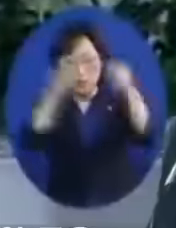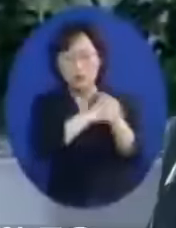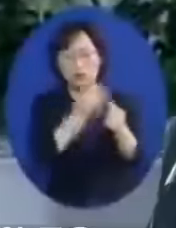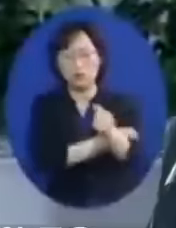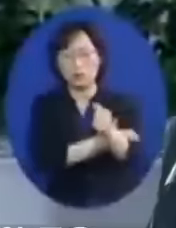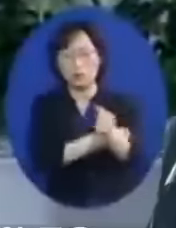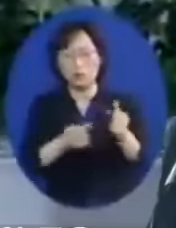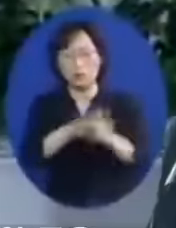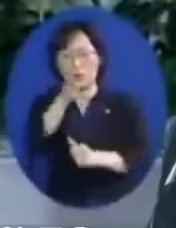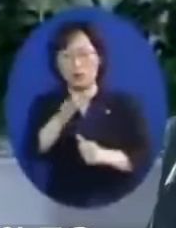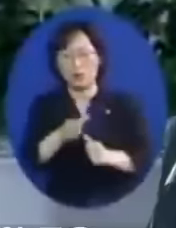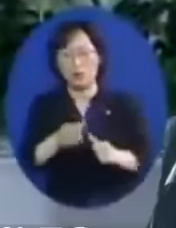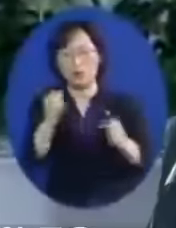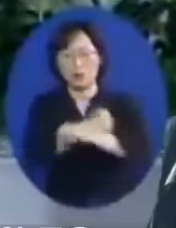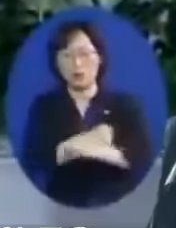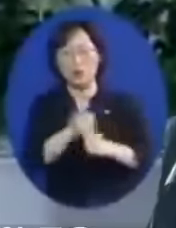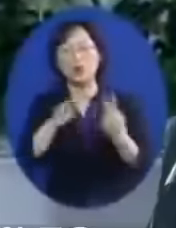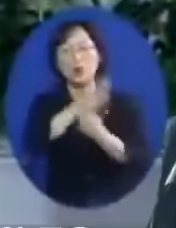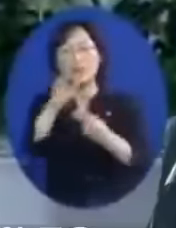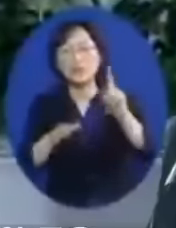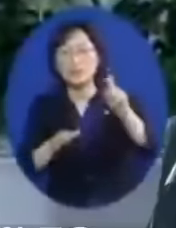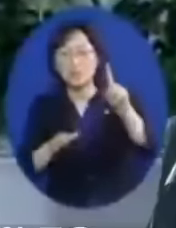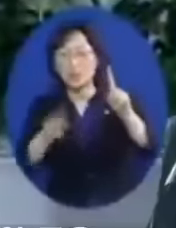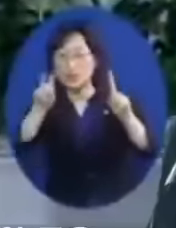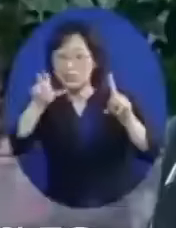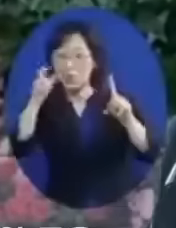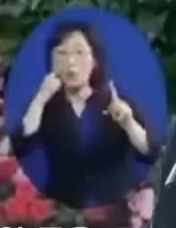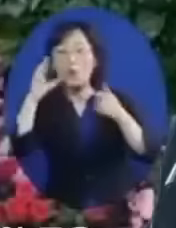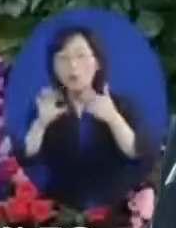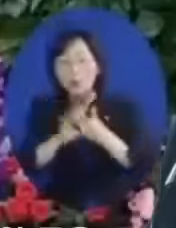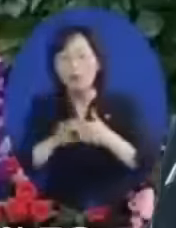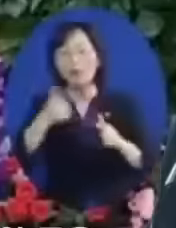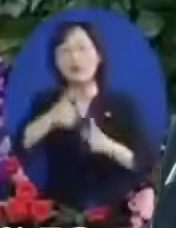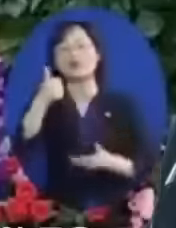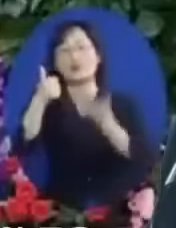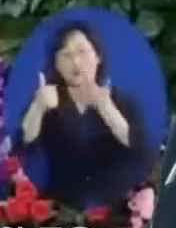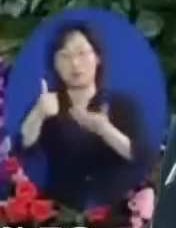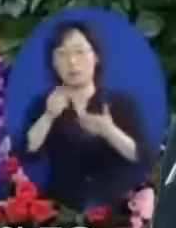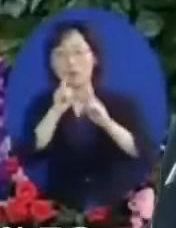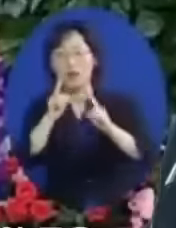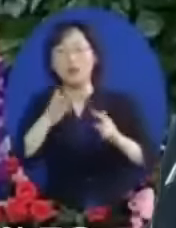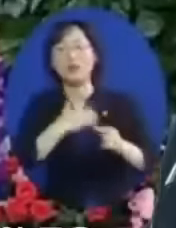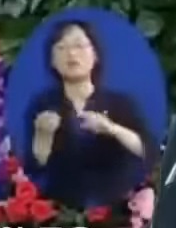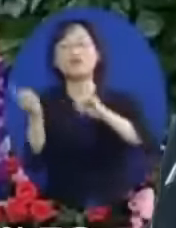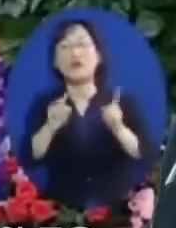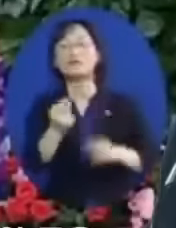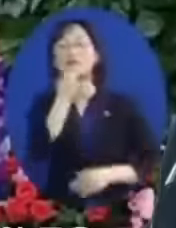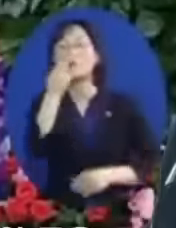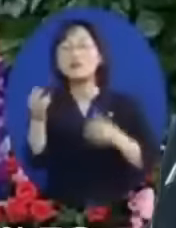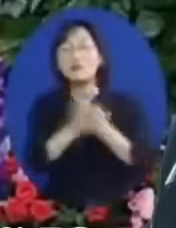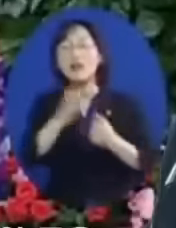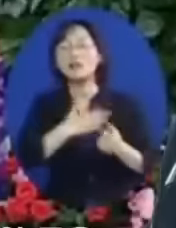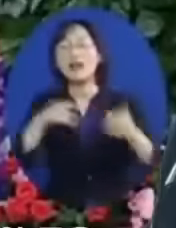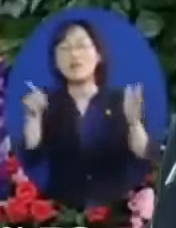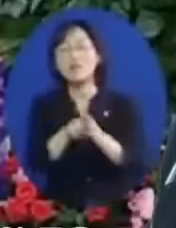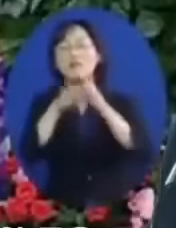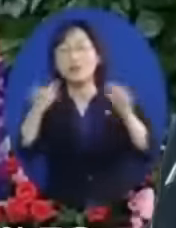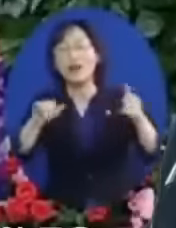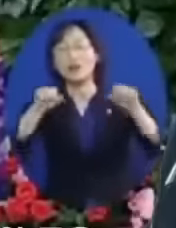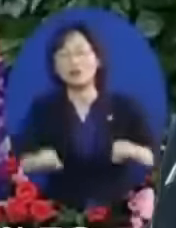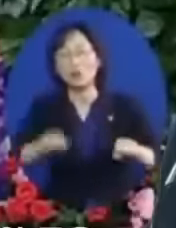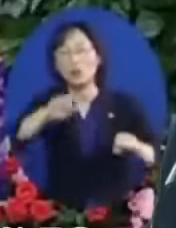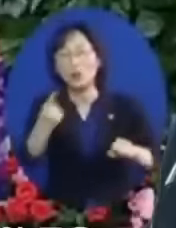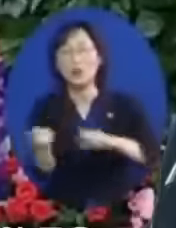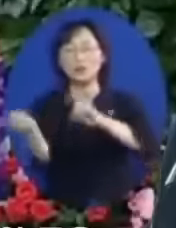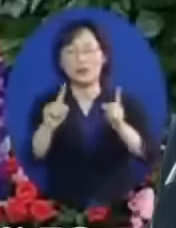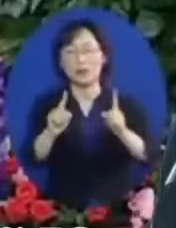것입니다. 요한복음 11장 25절로 26절에 예수께서 이르시되 나는 부활이요 생명이니 나를 믿는 자는 죽어도